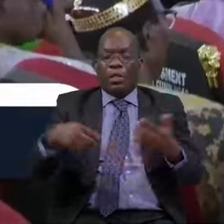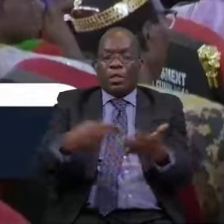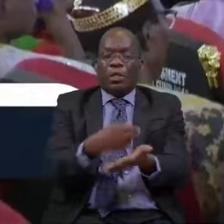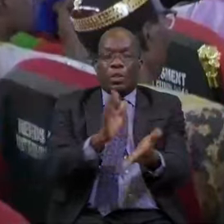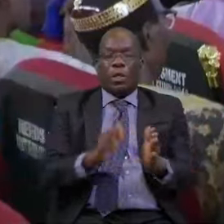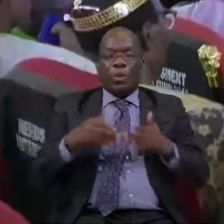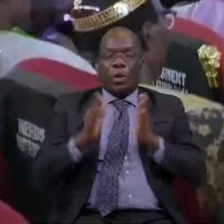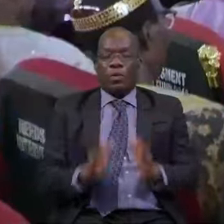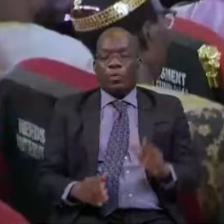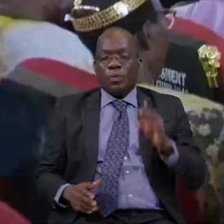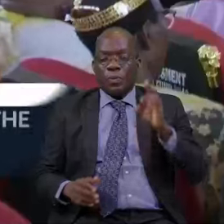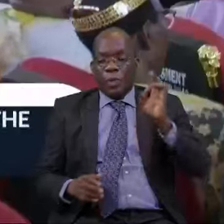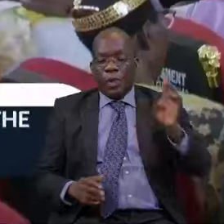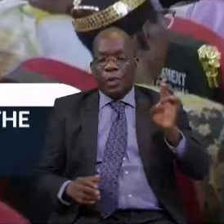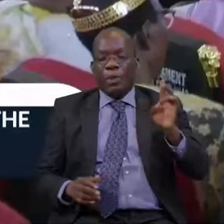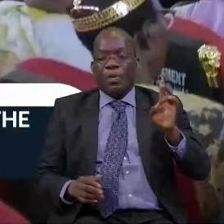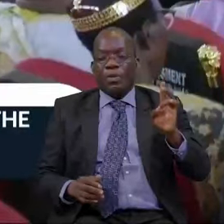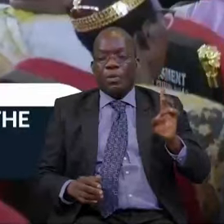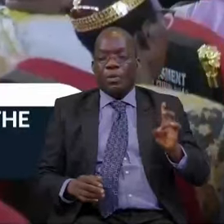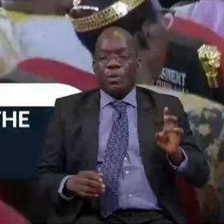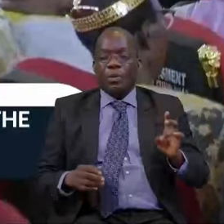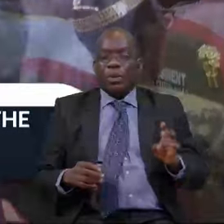du dirigeant berger. 7,